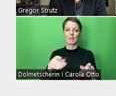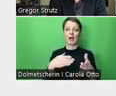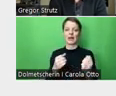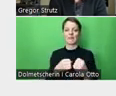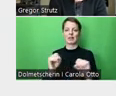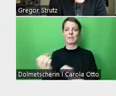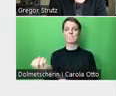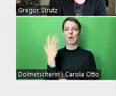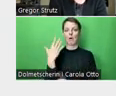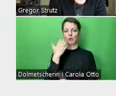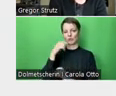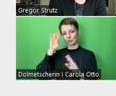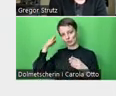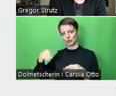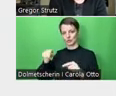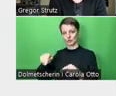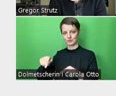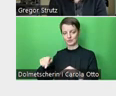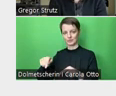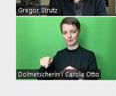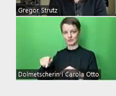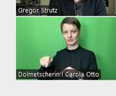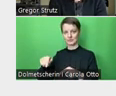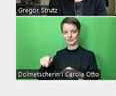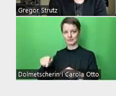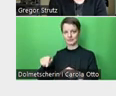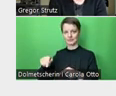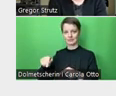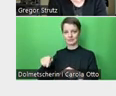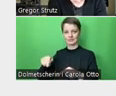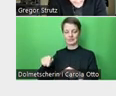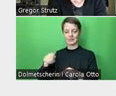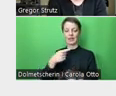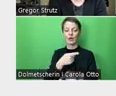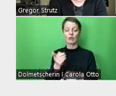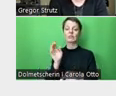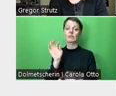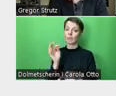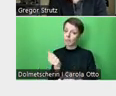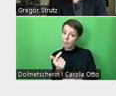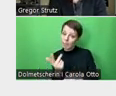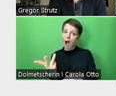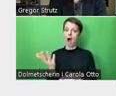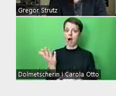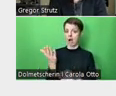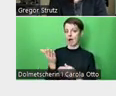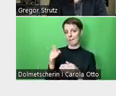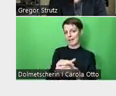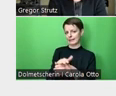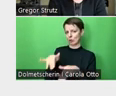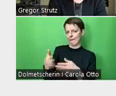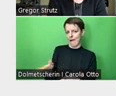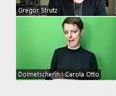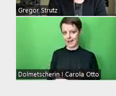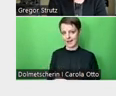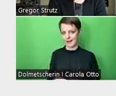barrierefreies PowerPoint beschäftigen. Und auch dafür gibt es noch einige wenige Plätze, die frei